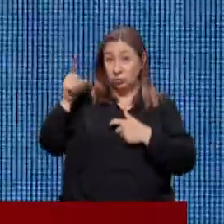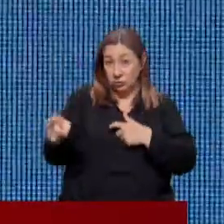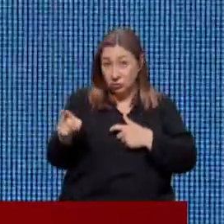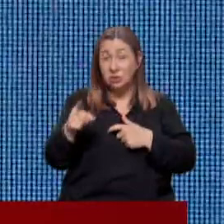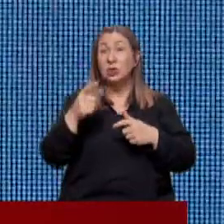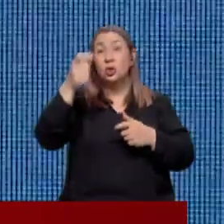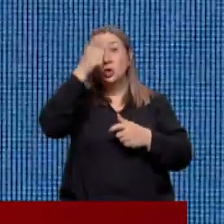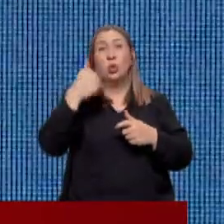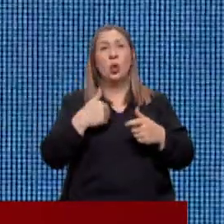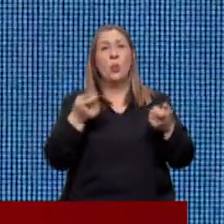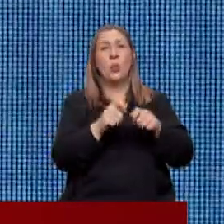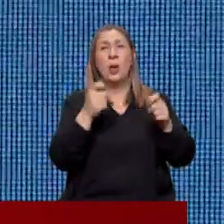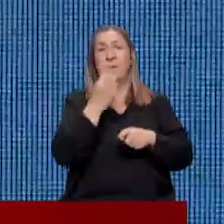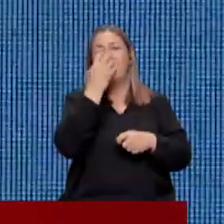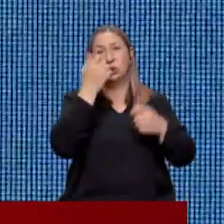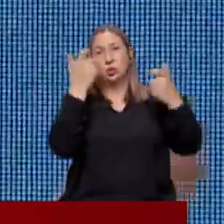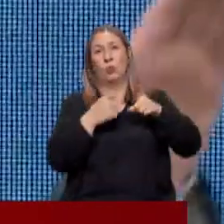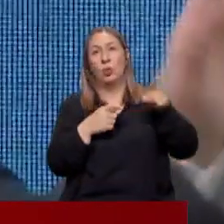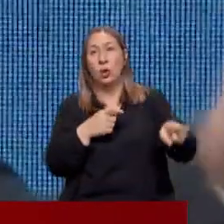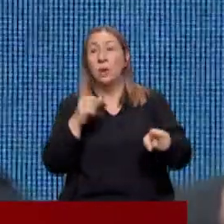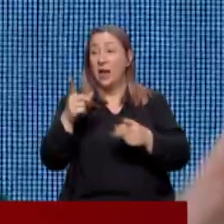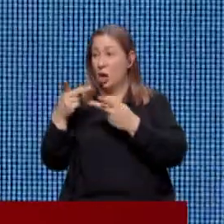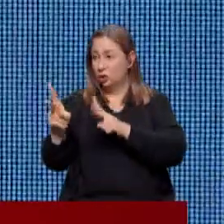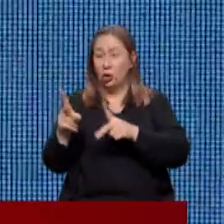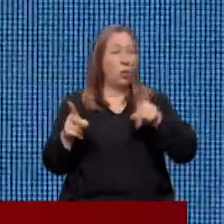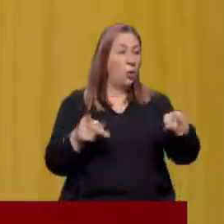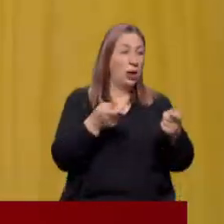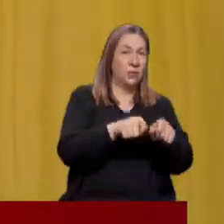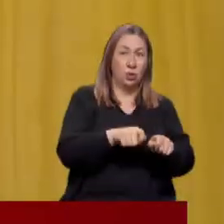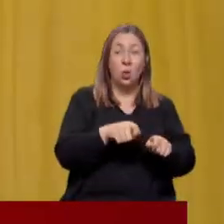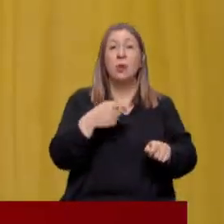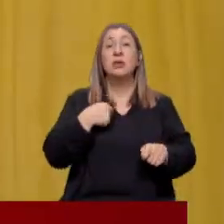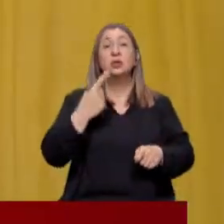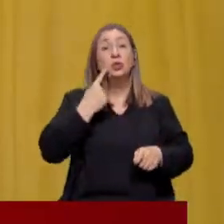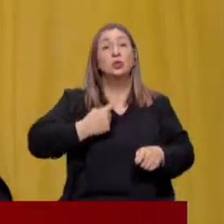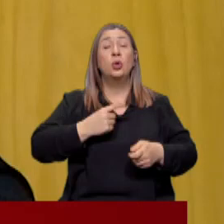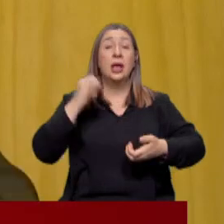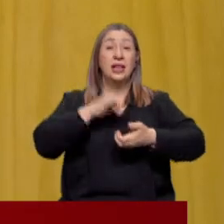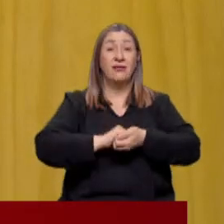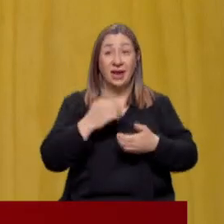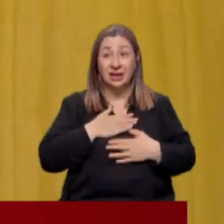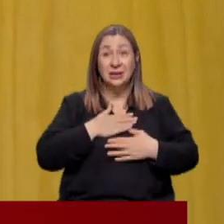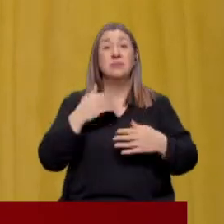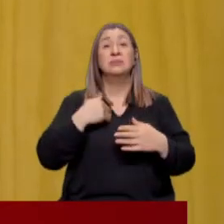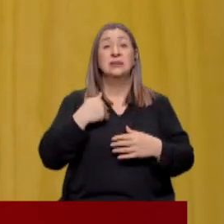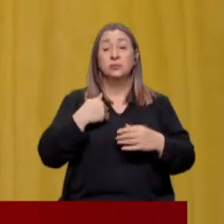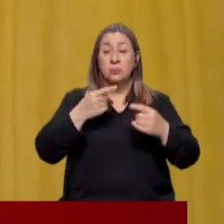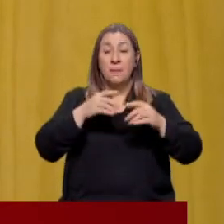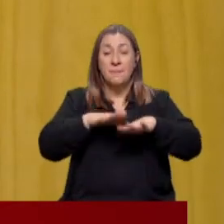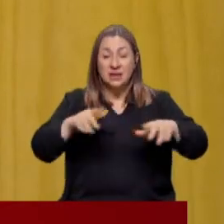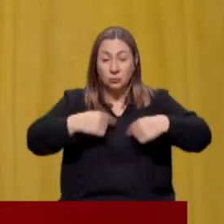Türkiye'deki kurumları kapatma işleminde Bahçeli Sorumlu bir Bu bir kapatıyor bir Cumhur ittifakı kız bizim masamız